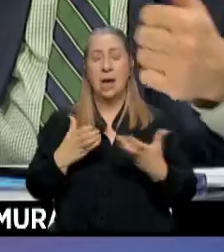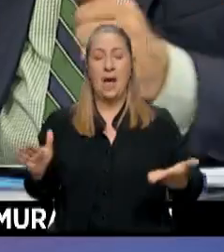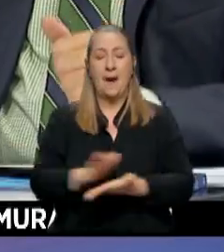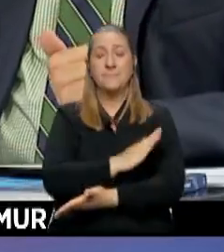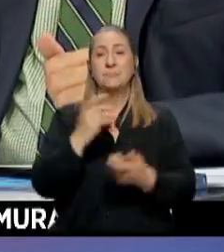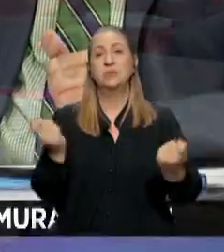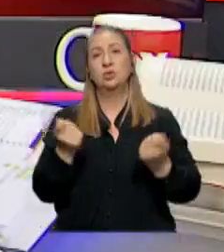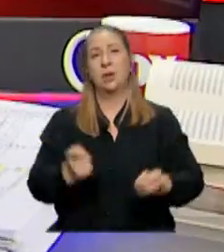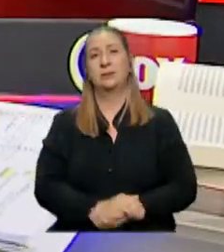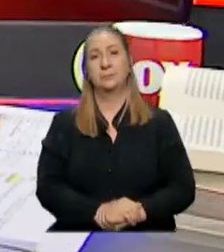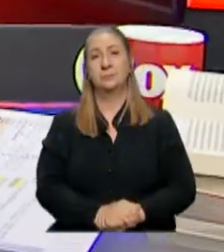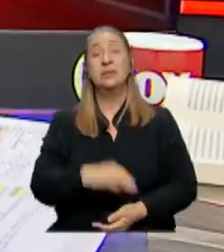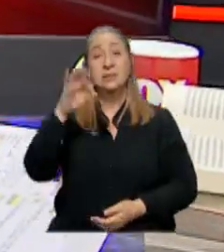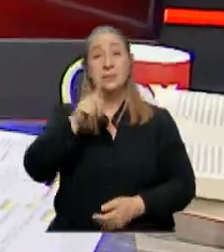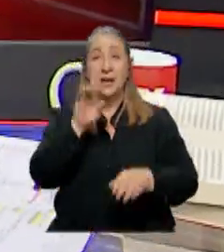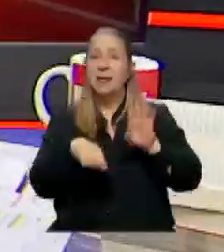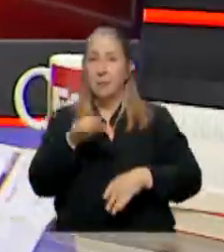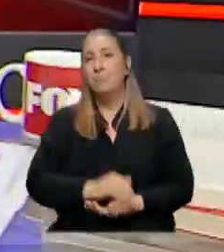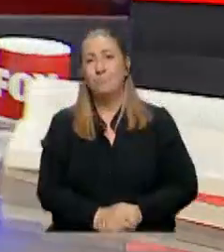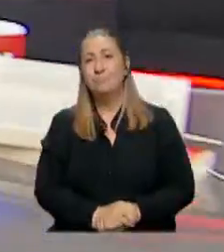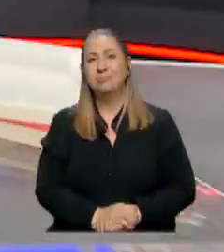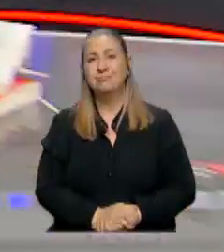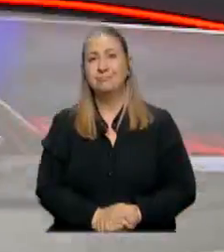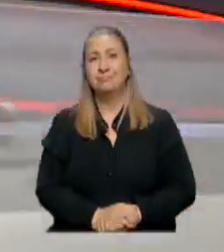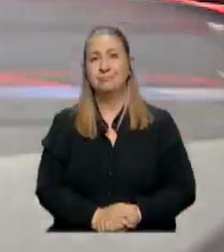örtmeye çalışıyorlar. Şimdi bir ara.